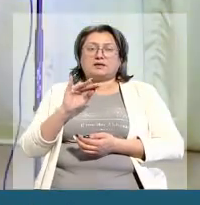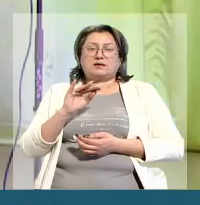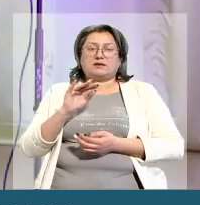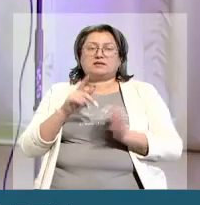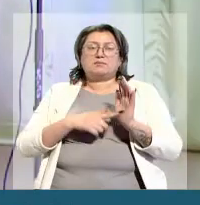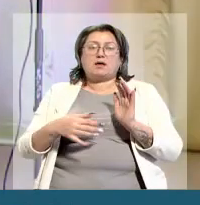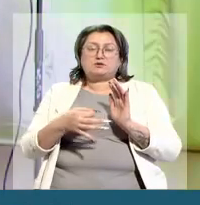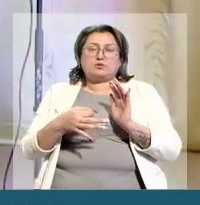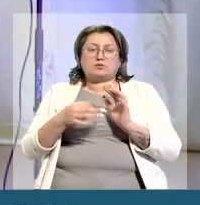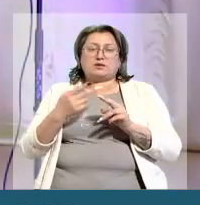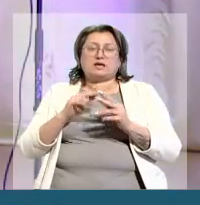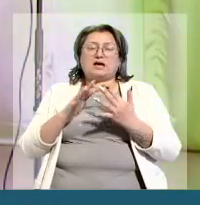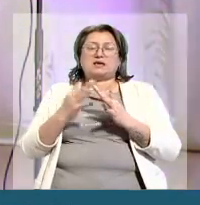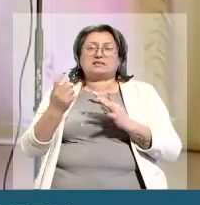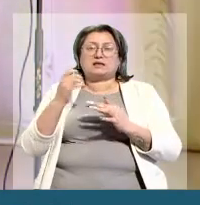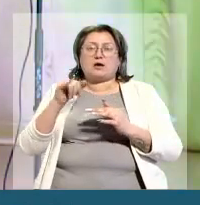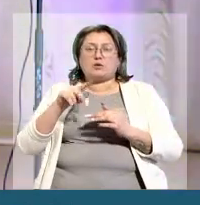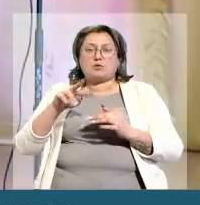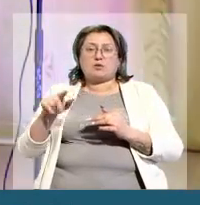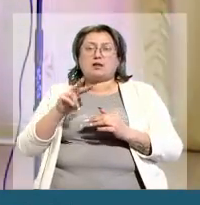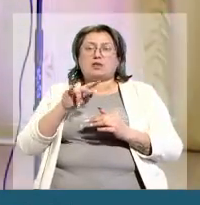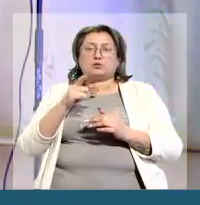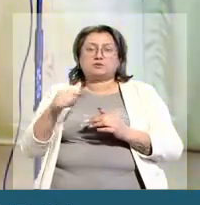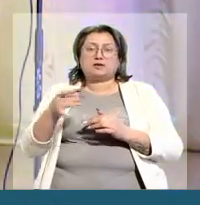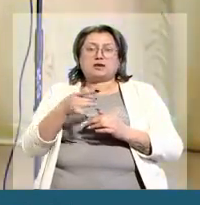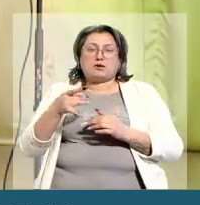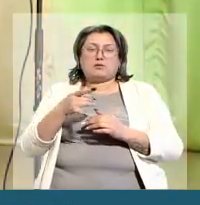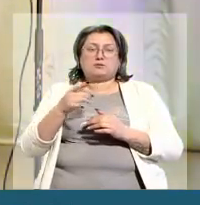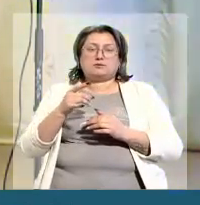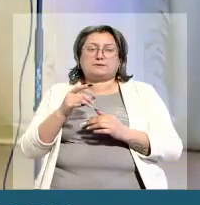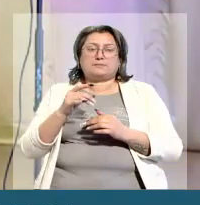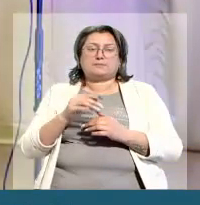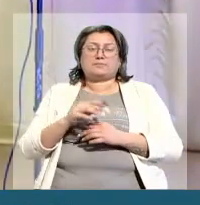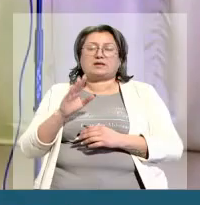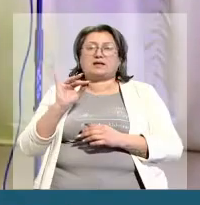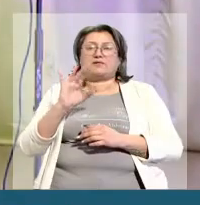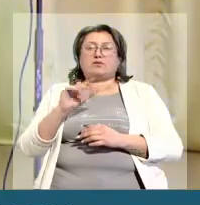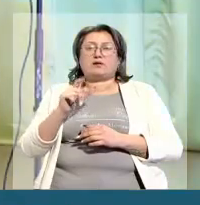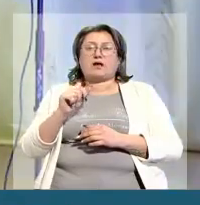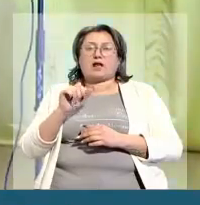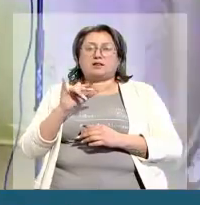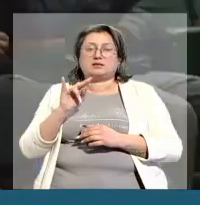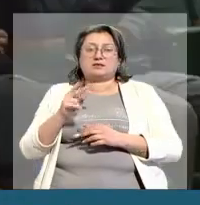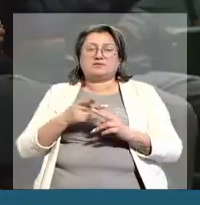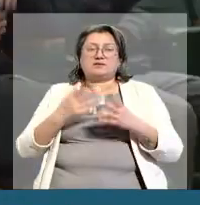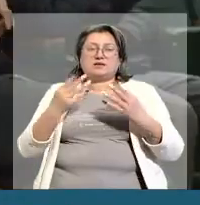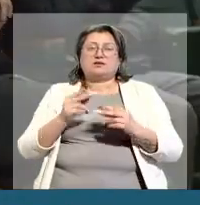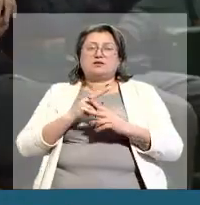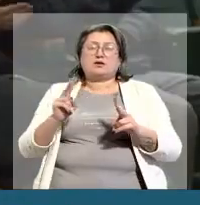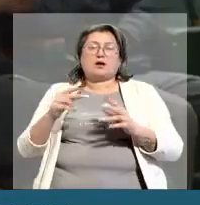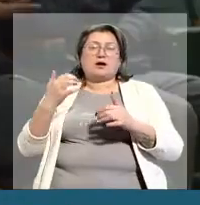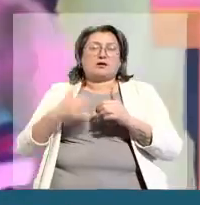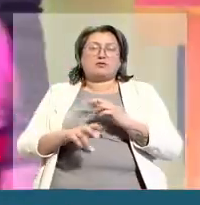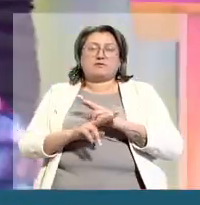серіктестігі. Бұлар Иволга-Алтын кәсіп орнының Әулекөл және Наурызым аудандарындағы шаруалары. Бұл күні ешкімнің де еңбегі елеусіз